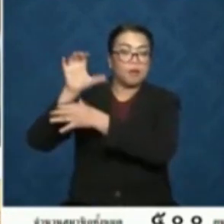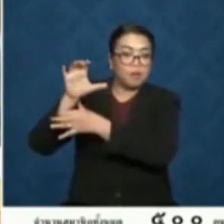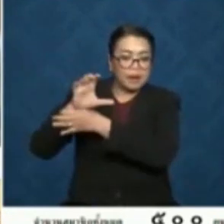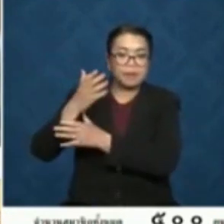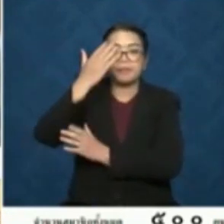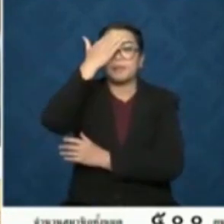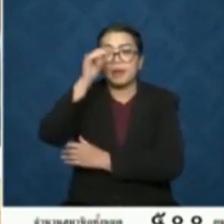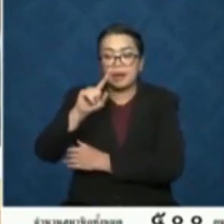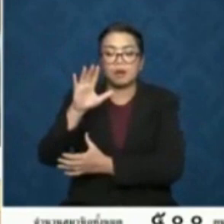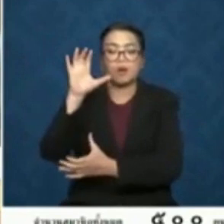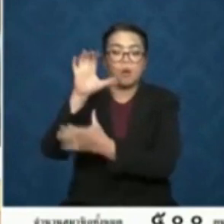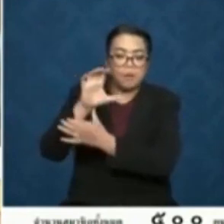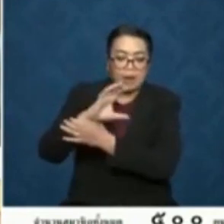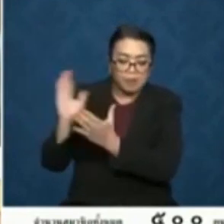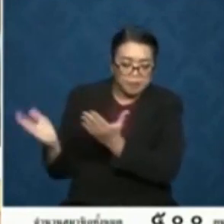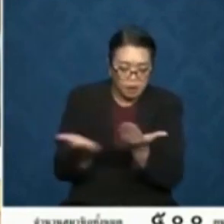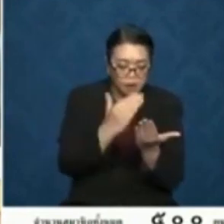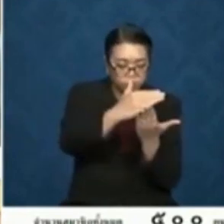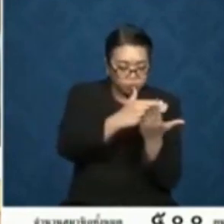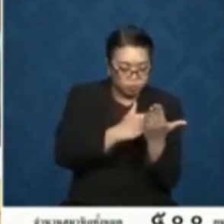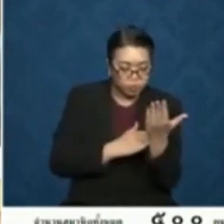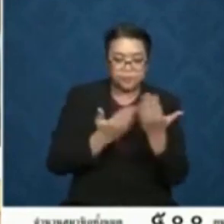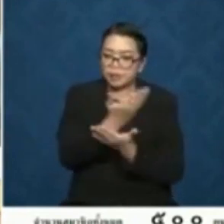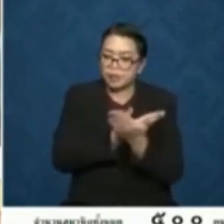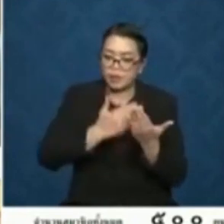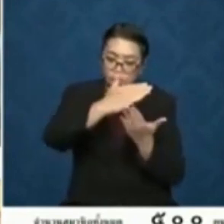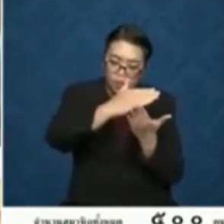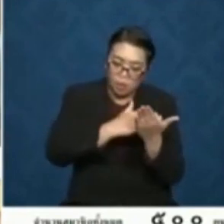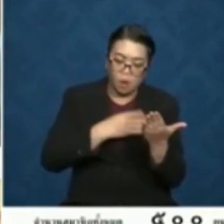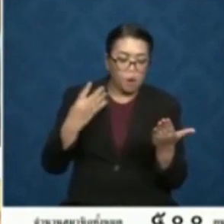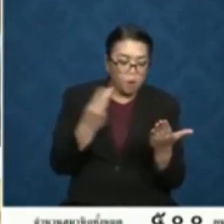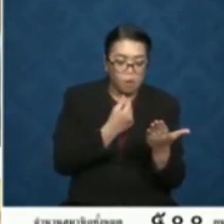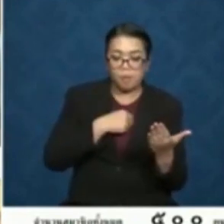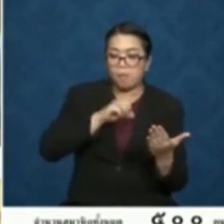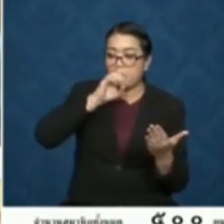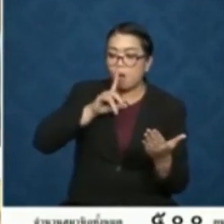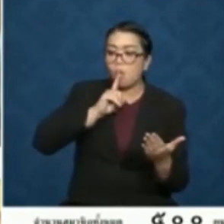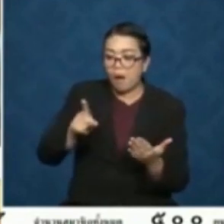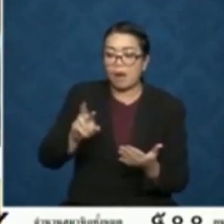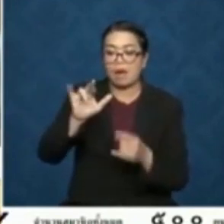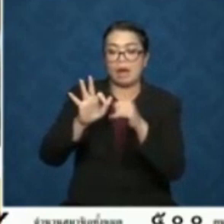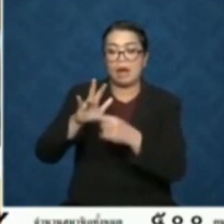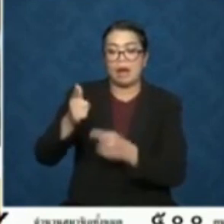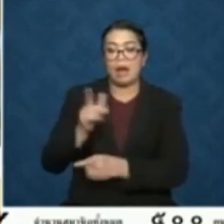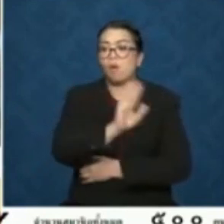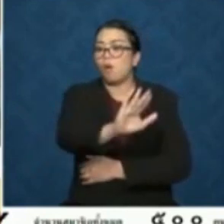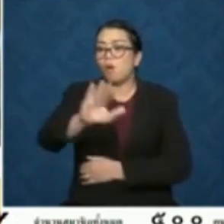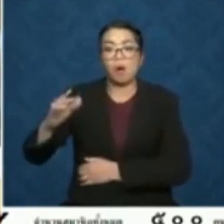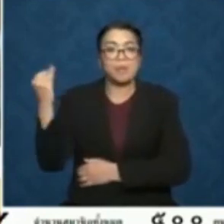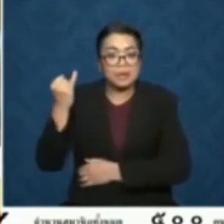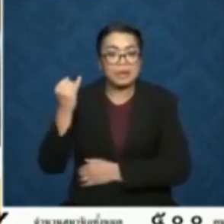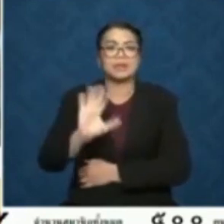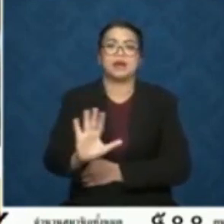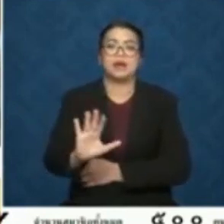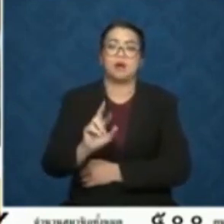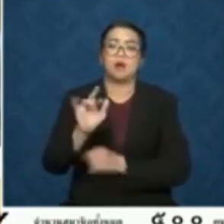ท่านประธานเล่มเนี้ยฮะข้อบังคับเนี่ยมีไว้เพื่อให้เกิดความรอบคอบในการตากฎหมายการที่ผมบอกว่าสุกเอาเผ